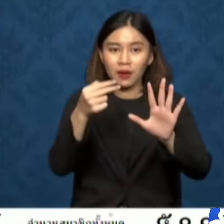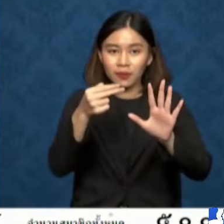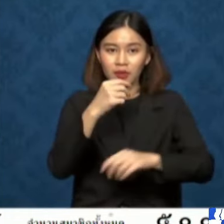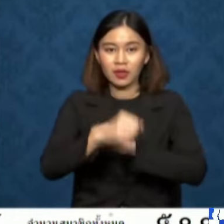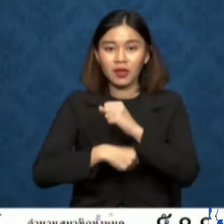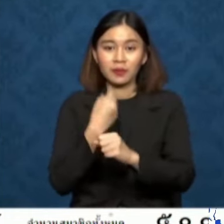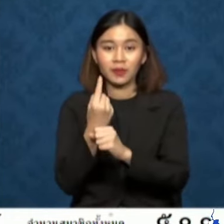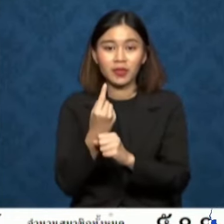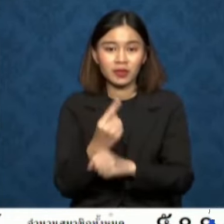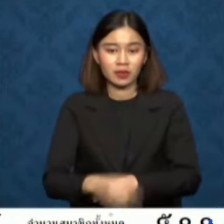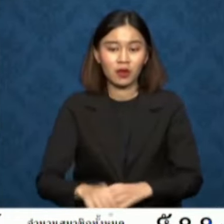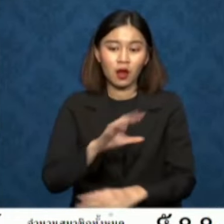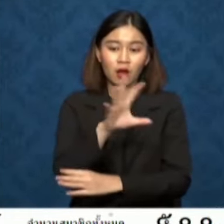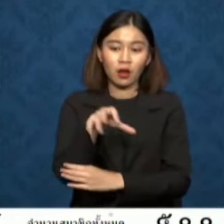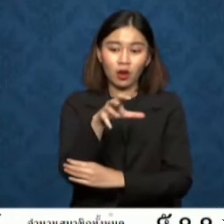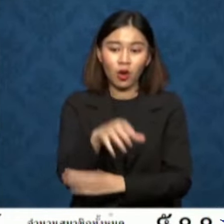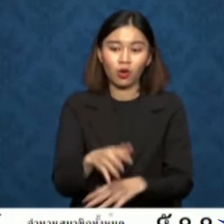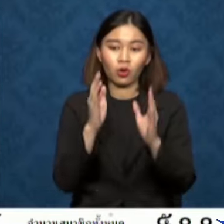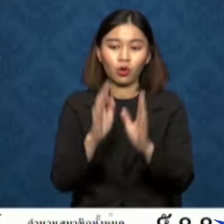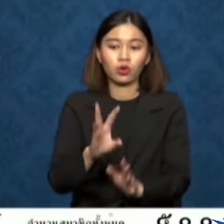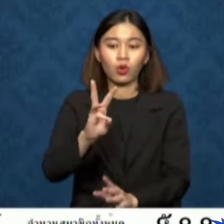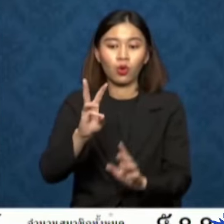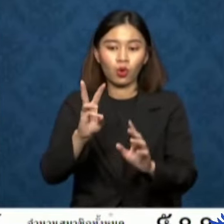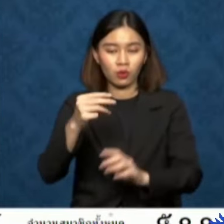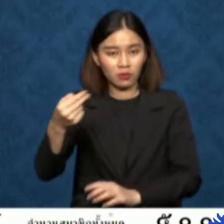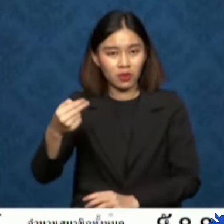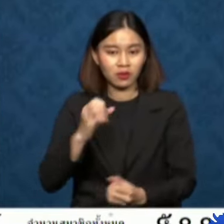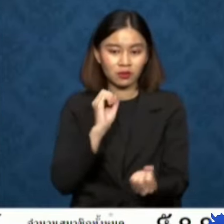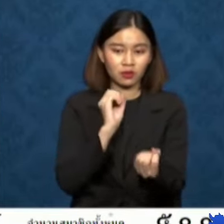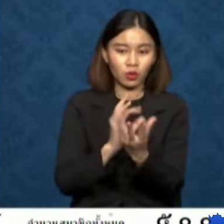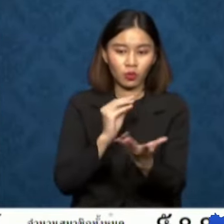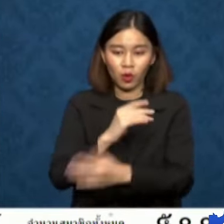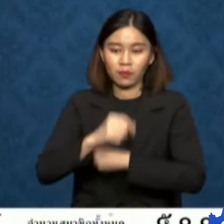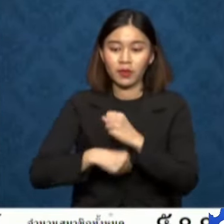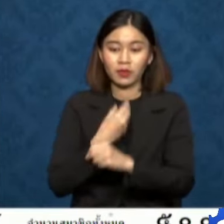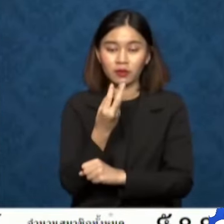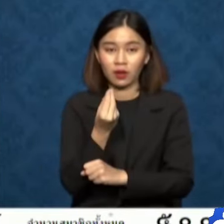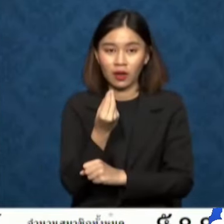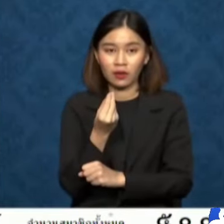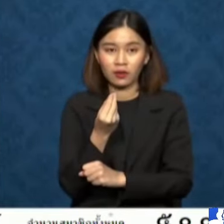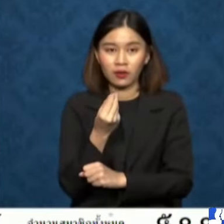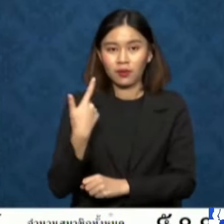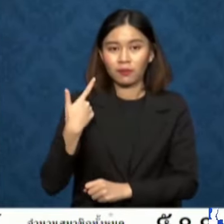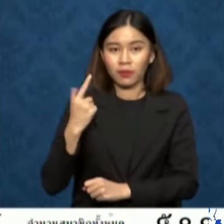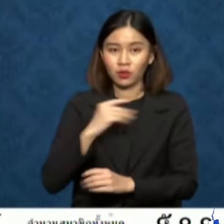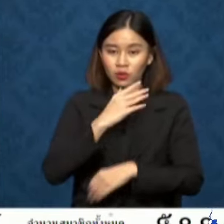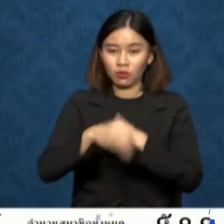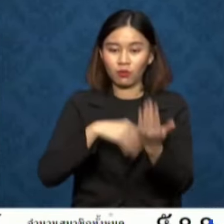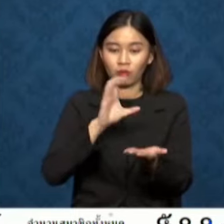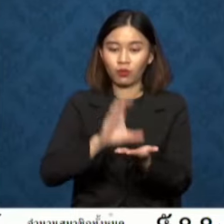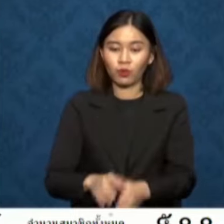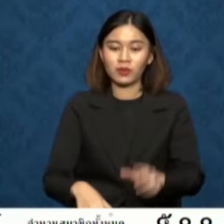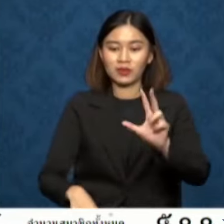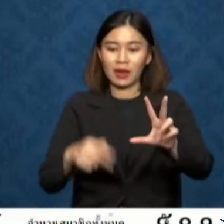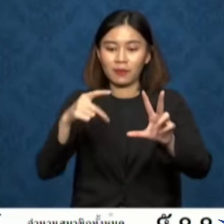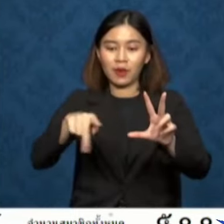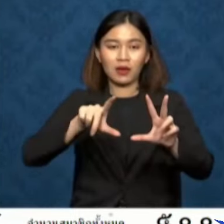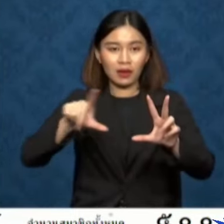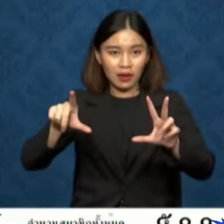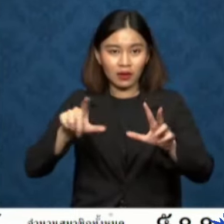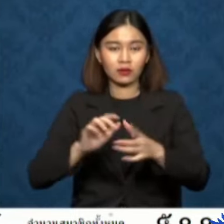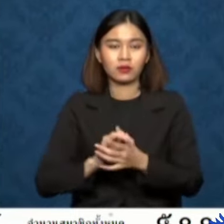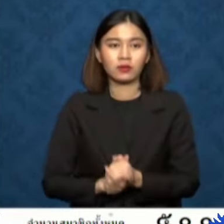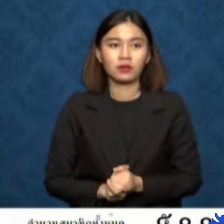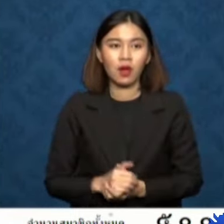ปีนึงหลอกขายประชาชนได้สัก60,000คนนะครับความเสียหายปีนึงก็มูลค่าผลประโยชน์ก้อนนี้ก็ 3,000ล้านยัง